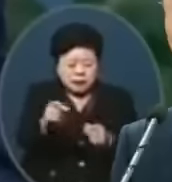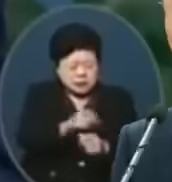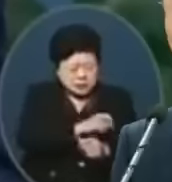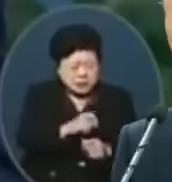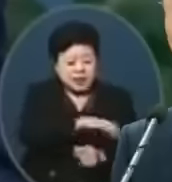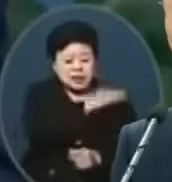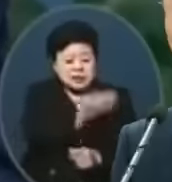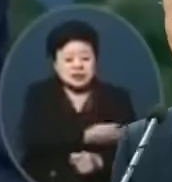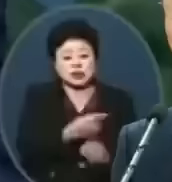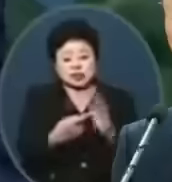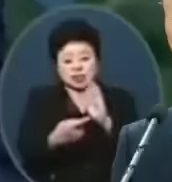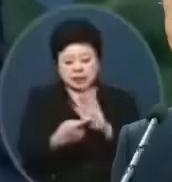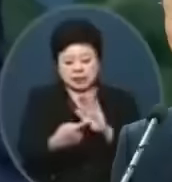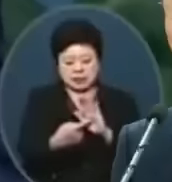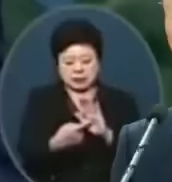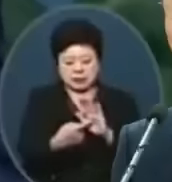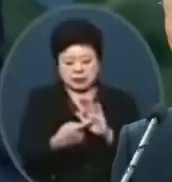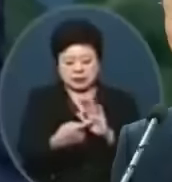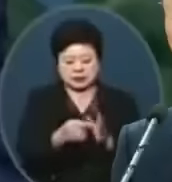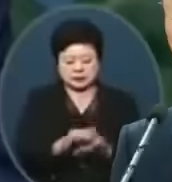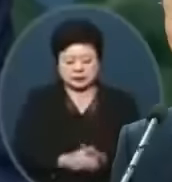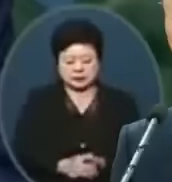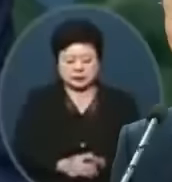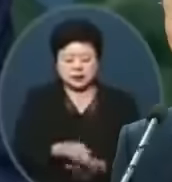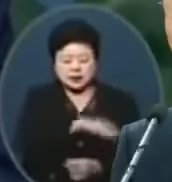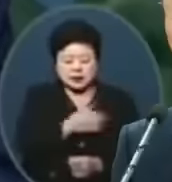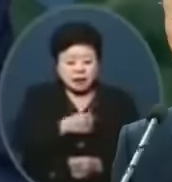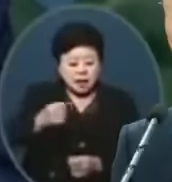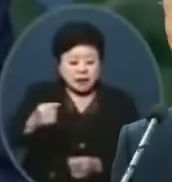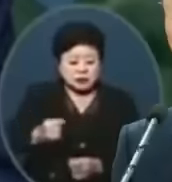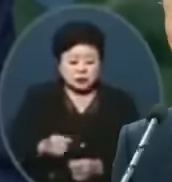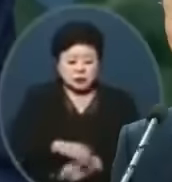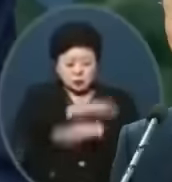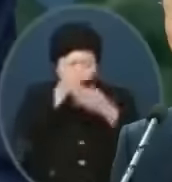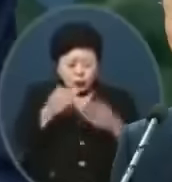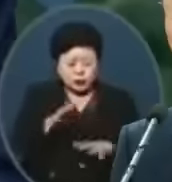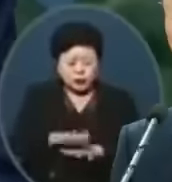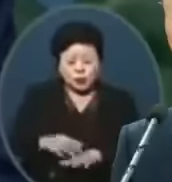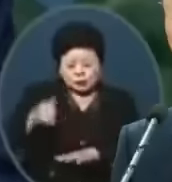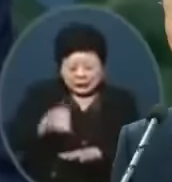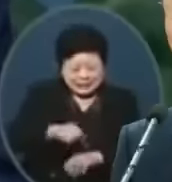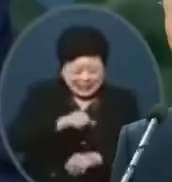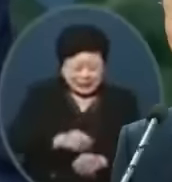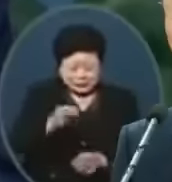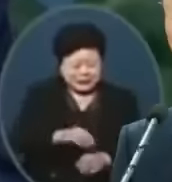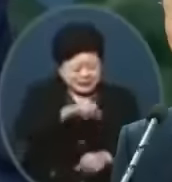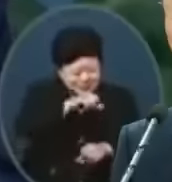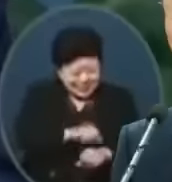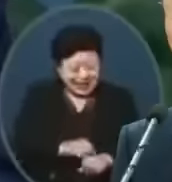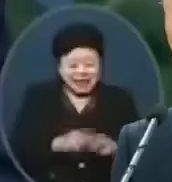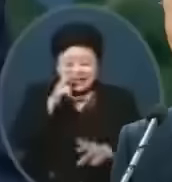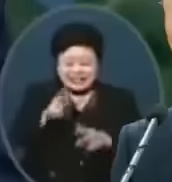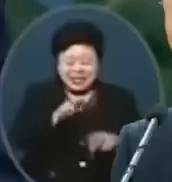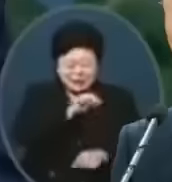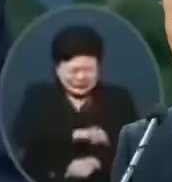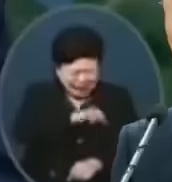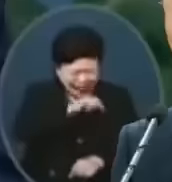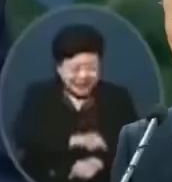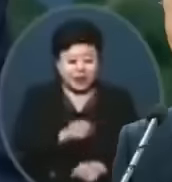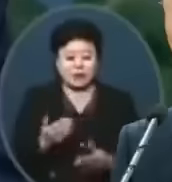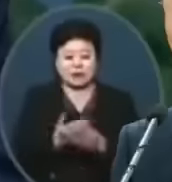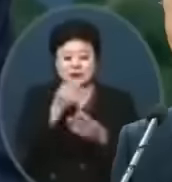특별한 능력이 나타나면 그 능력으로 농사도 잘 되고 장사하면 장사도 잘 되고 사업을 하면 사업도 잘